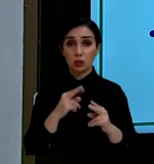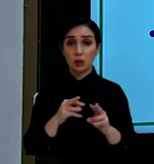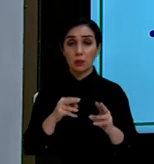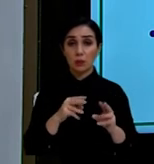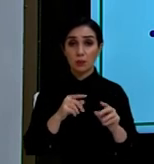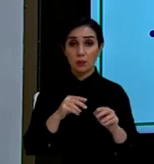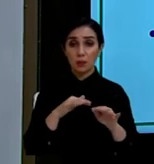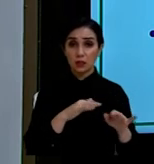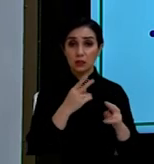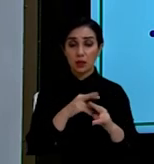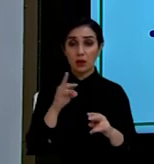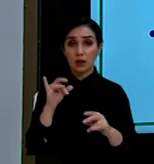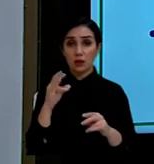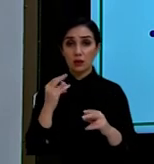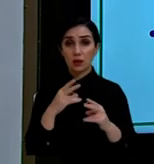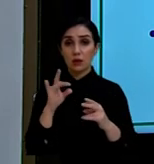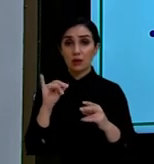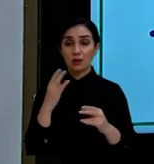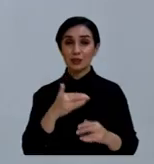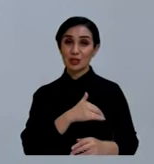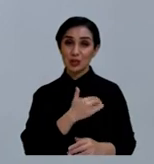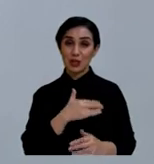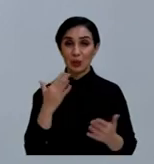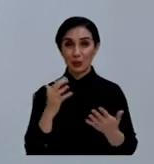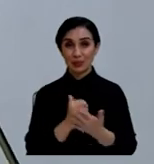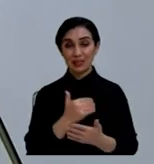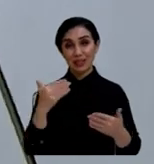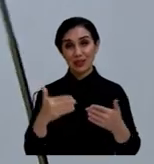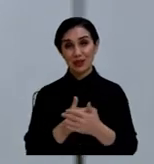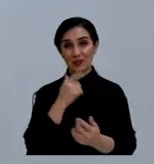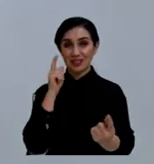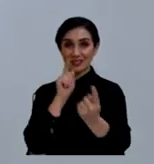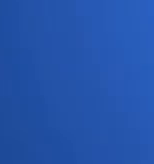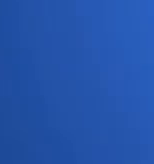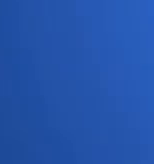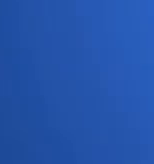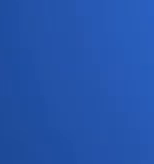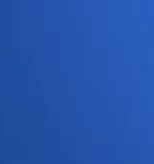протекать ядерная реакция? Желаю удачи! До новых встреч!